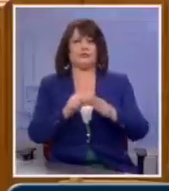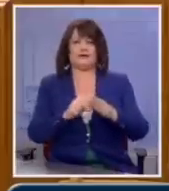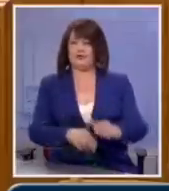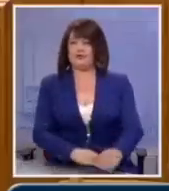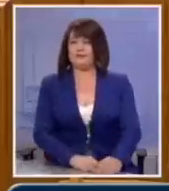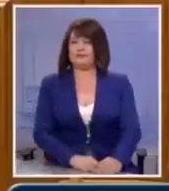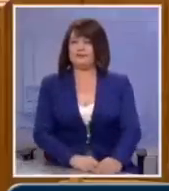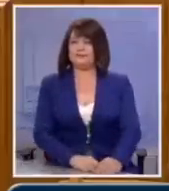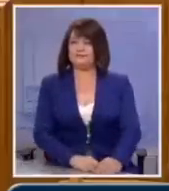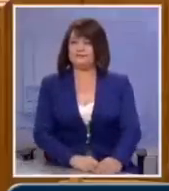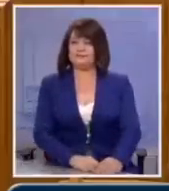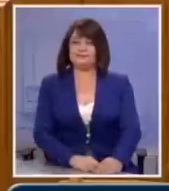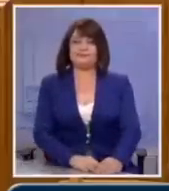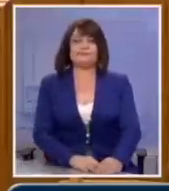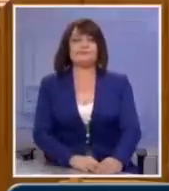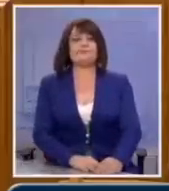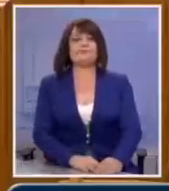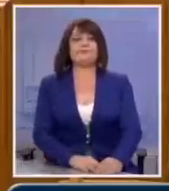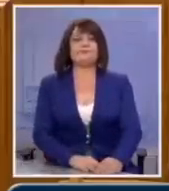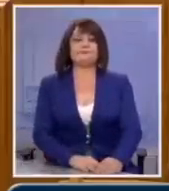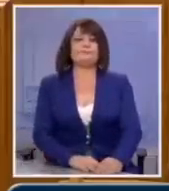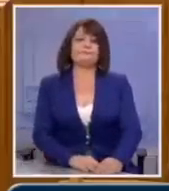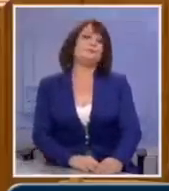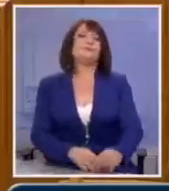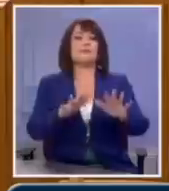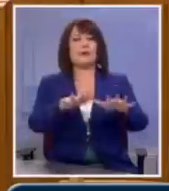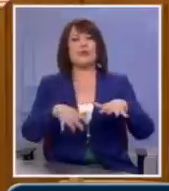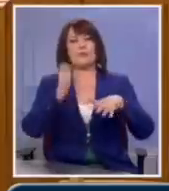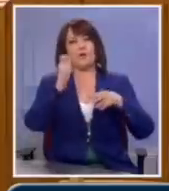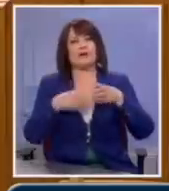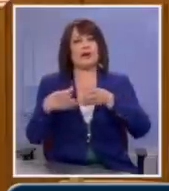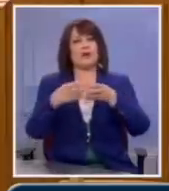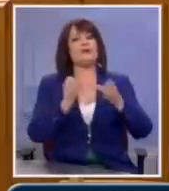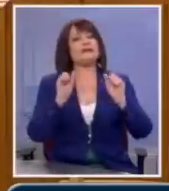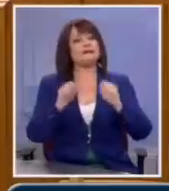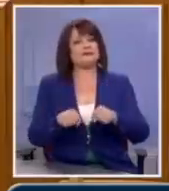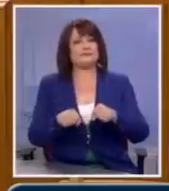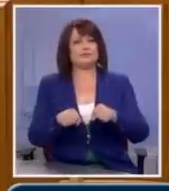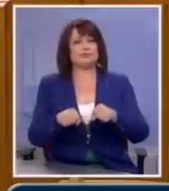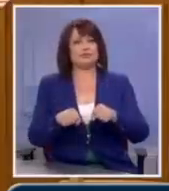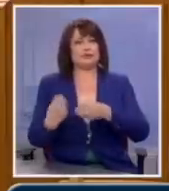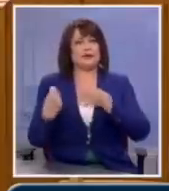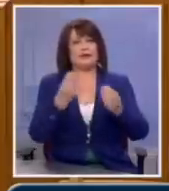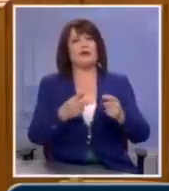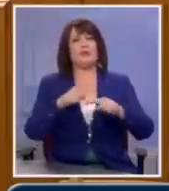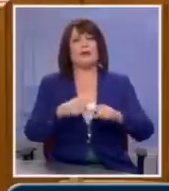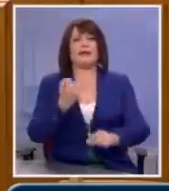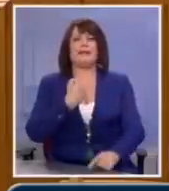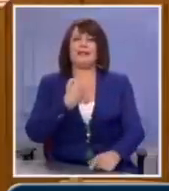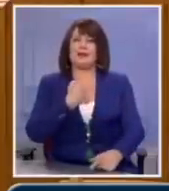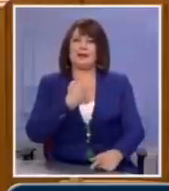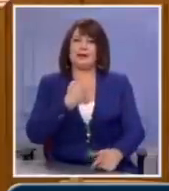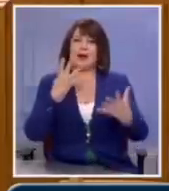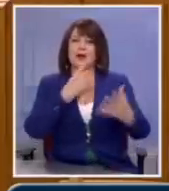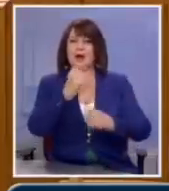Δεν το ακούσατε, λέω. Επειδή όλοι οι συμπτέρυγες της Βουλής συμφωνούν με την απόδοση ηθαγένειας μετά την